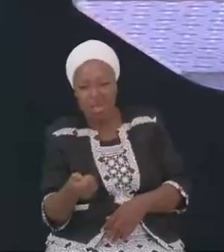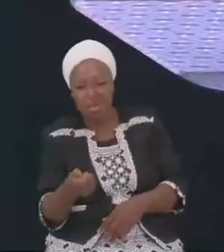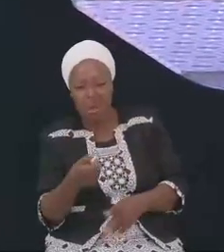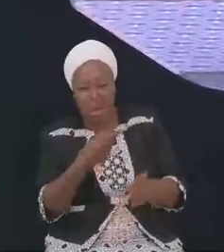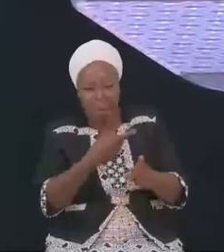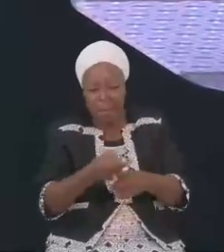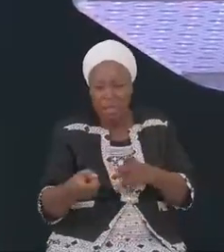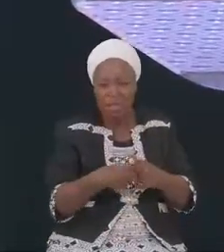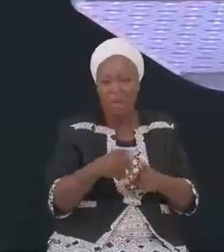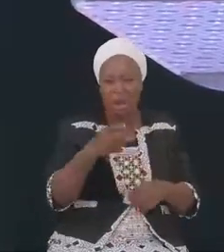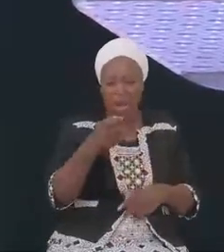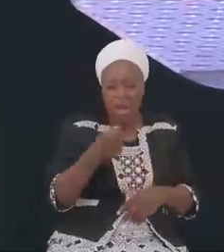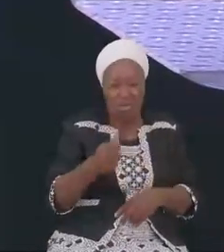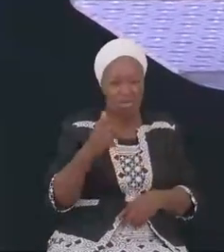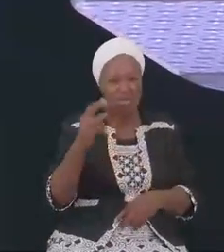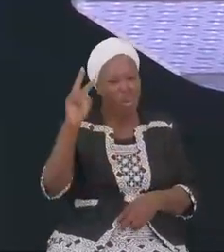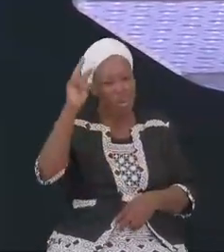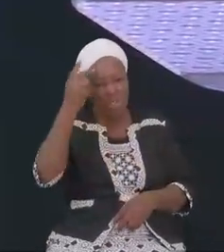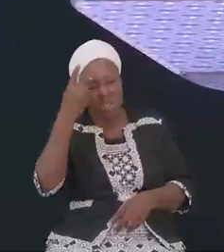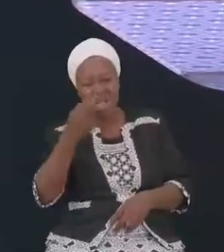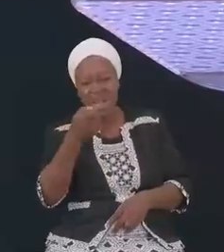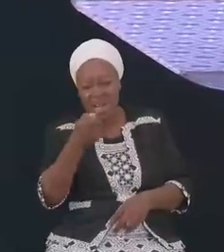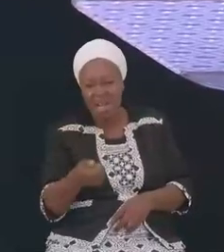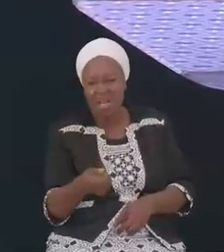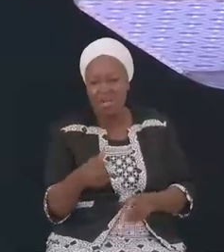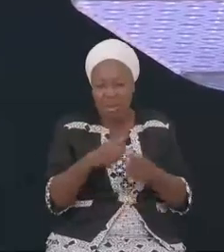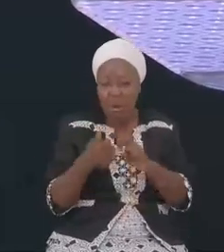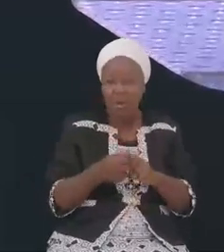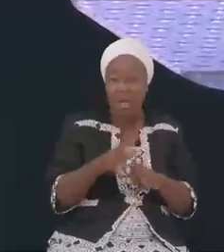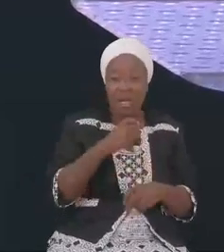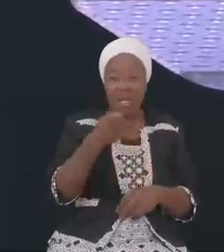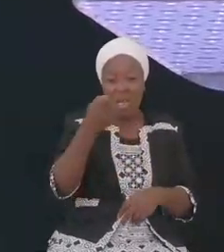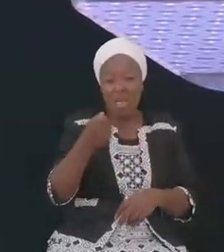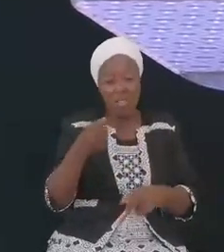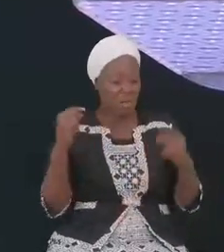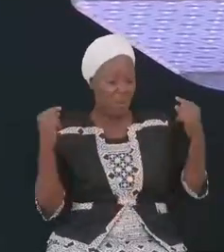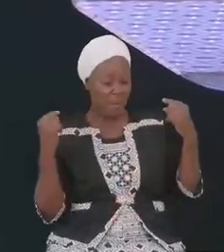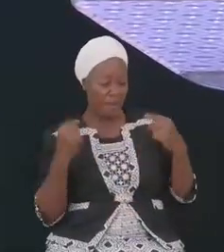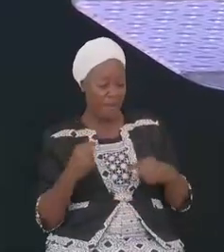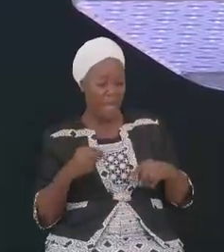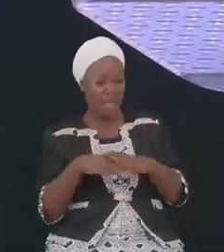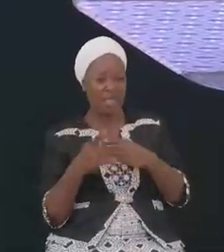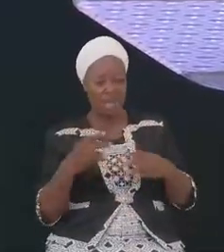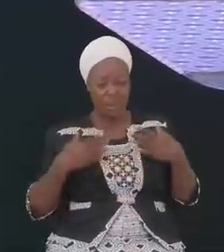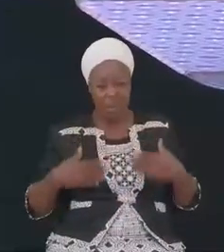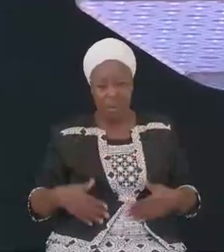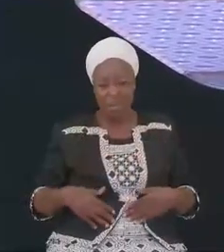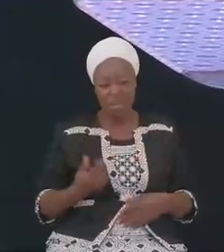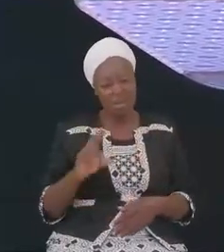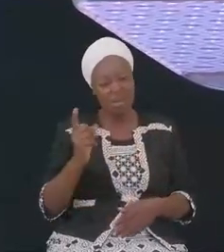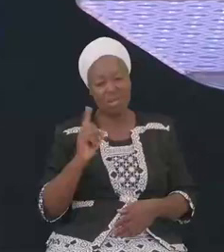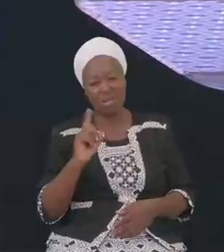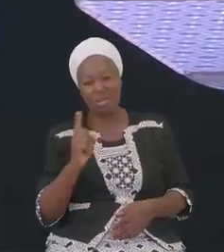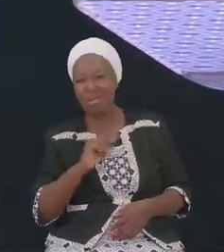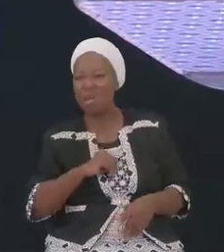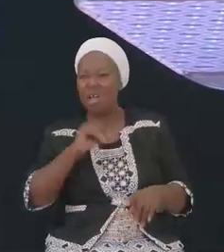petit malentendu, s'il y a une petite critique, une petite douleur dans le corps, je ne peux plus prêcher ce